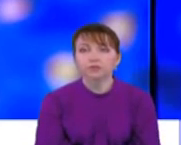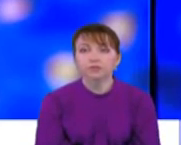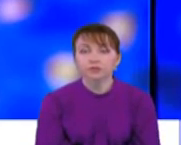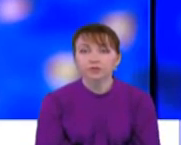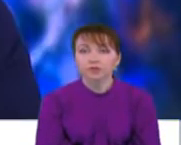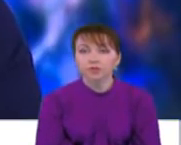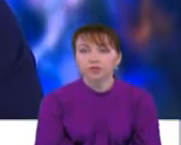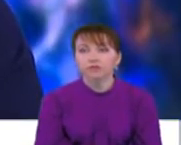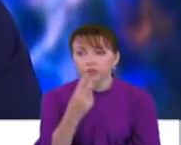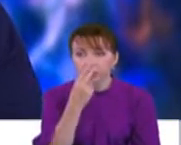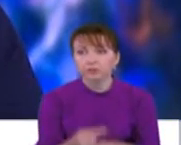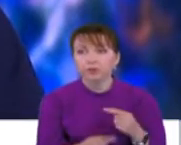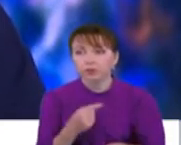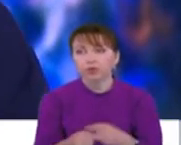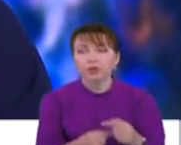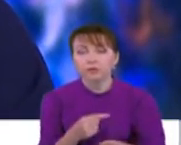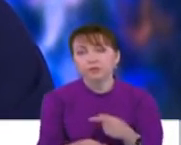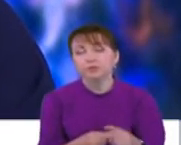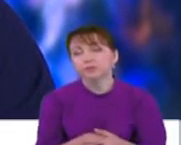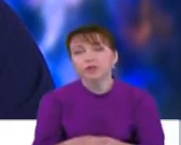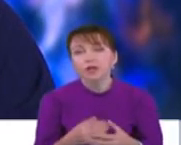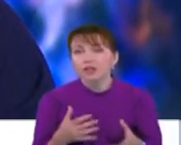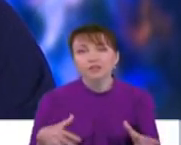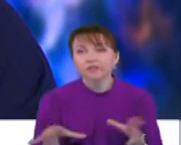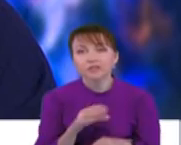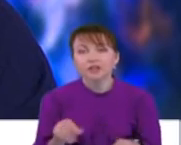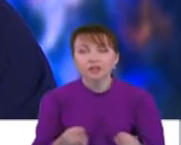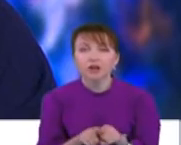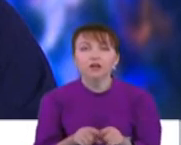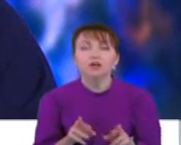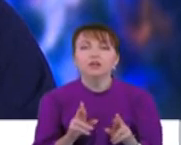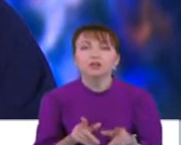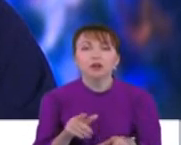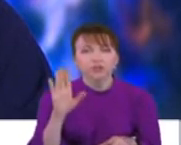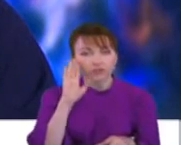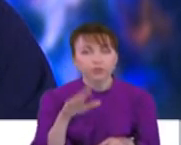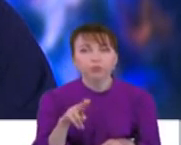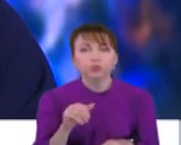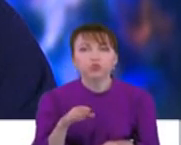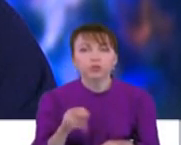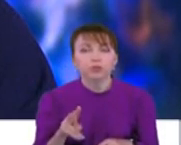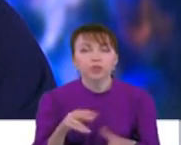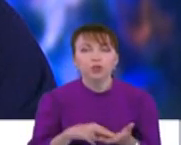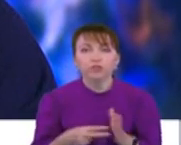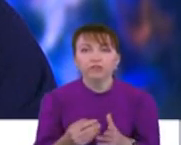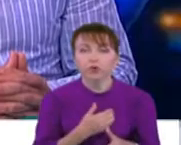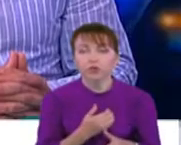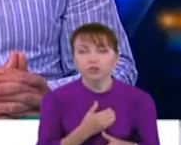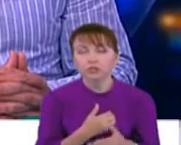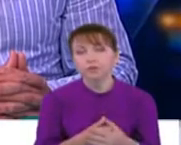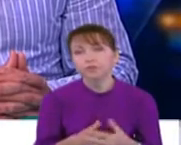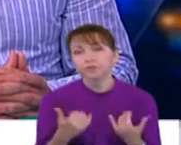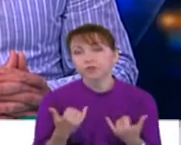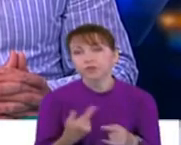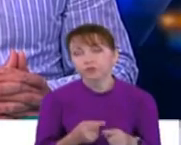багатьох радянських речей, в тому числі цього коридору. Не все так, якби він планував і хотів. І, до речі, в